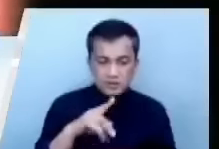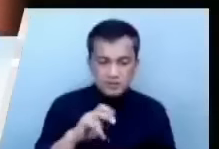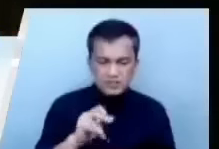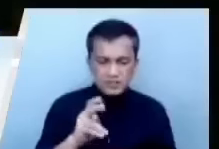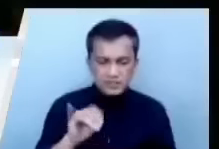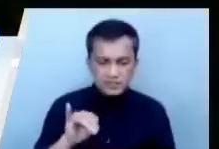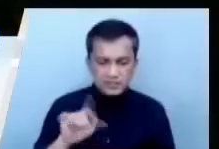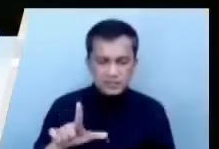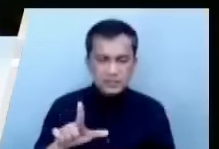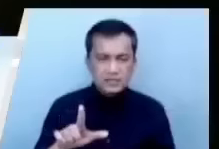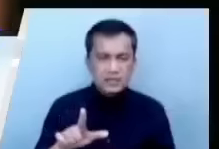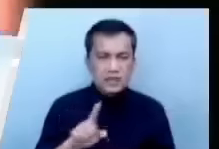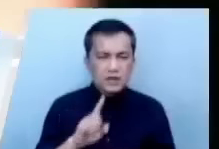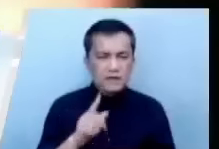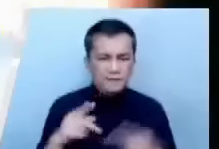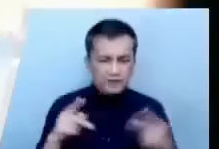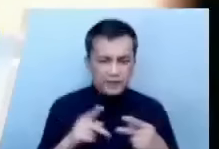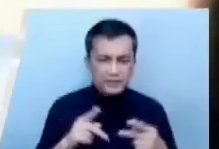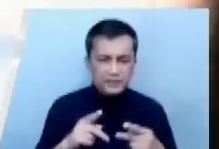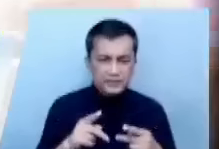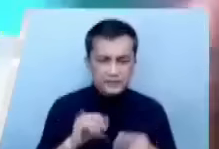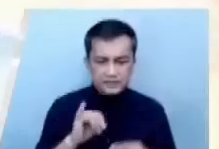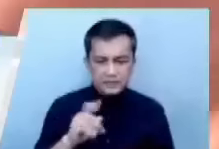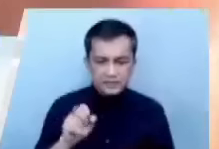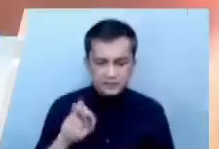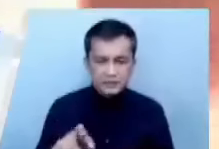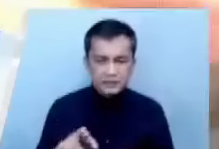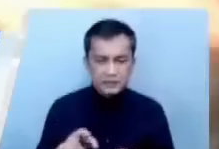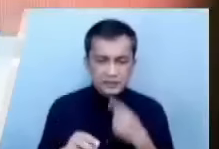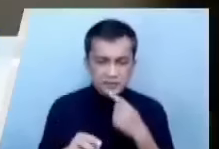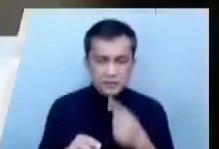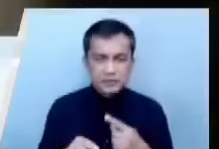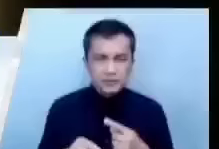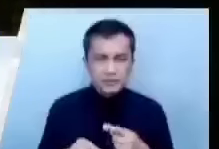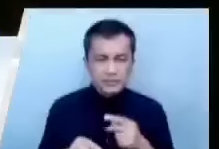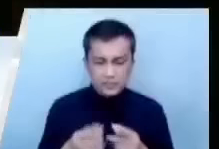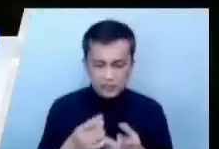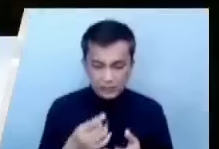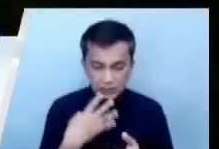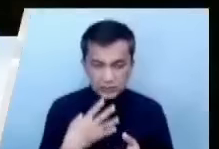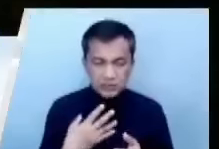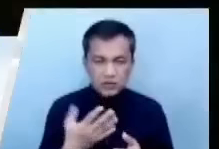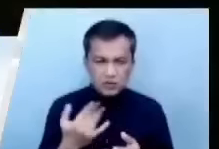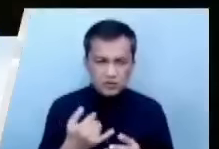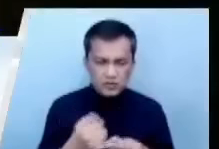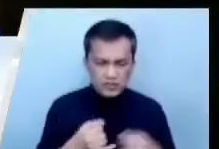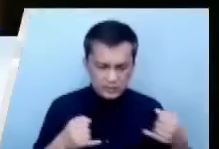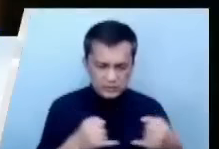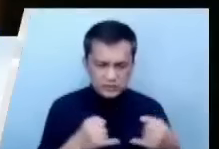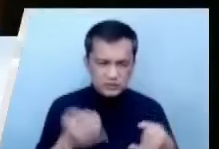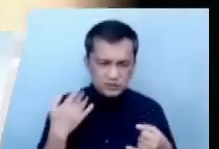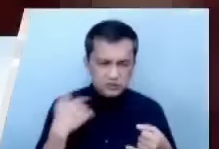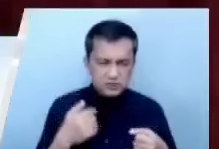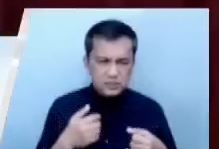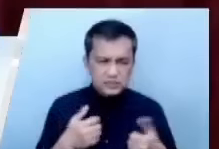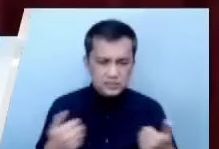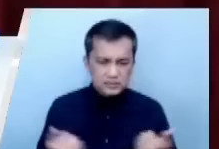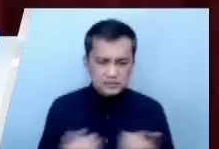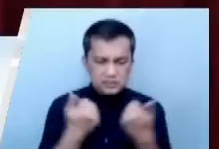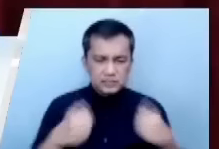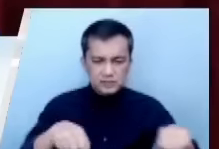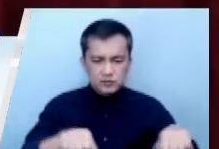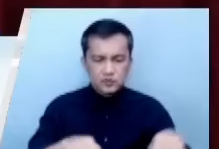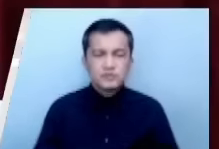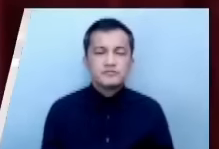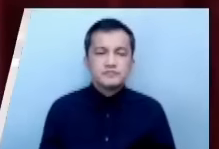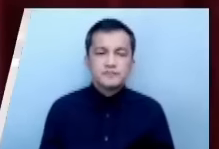ng painkiller. Sabi niya noon, kailangan daw niyang uminom nito dahil sa injury bunsod ng aksidente sa motorsiklo. Sinubukan pa